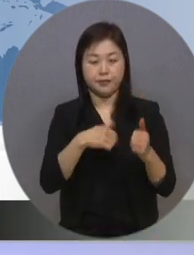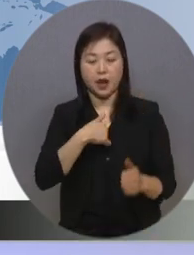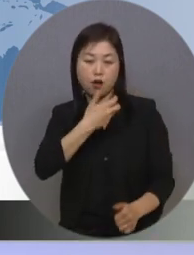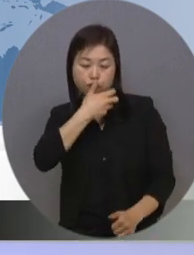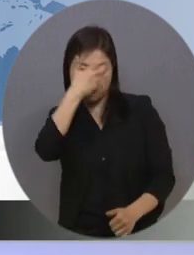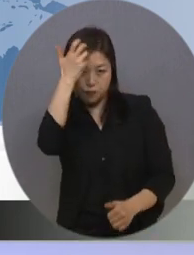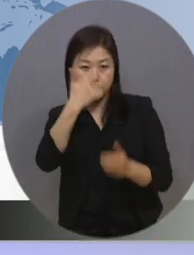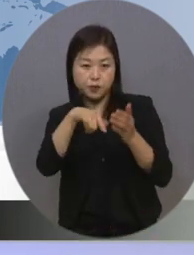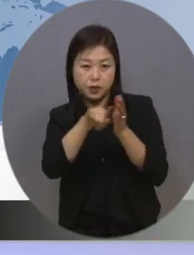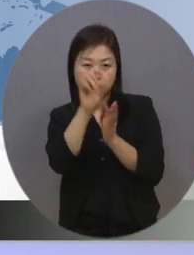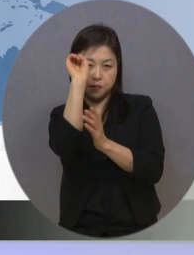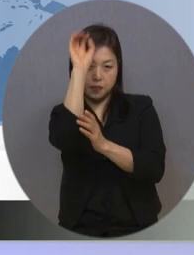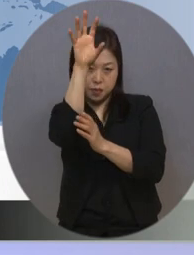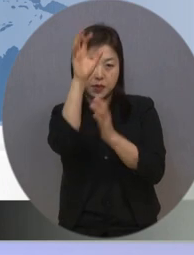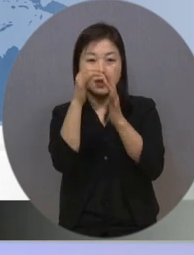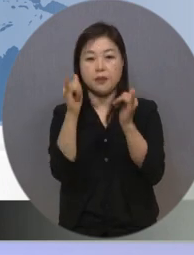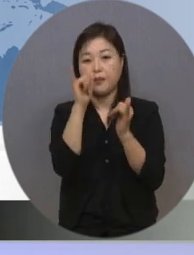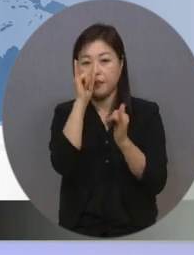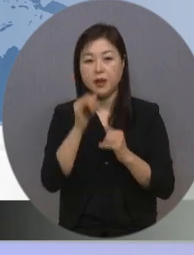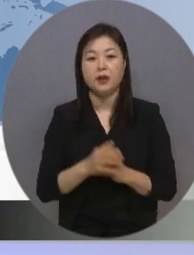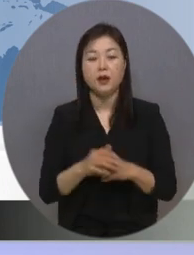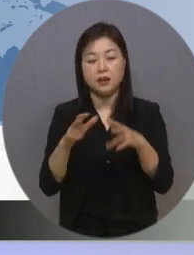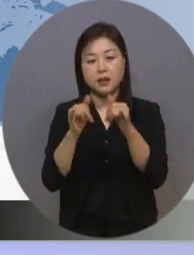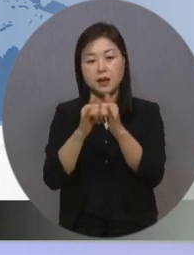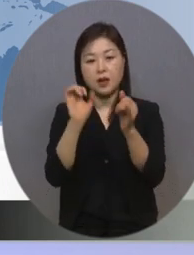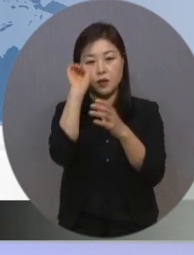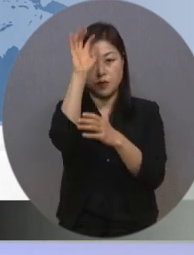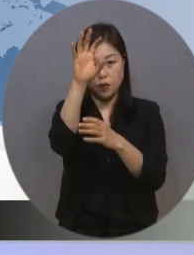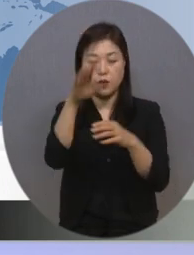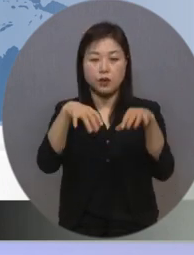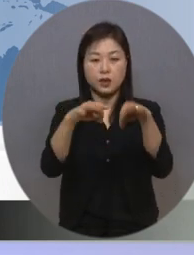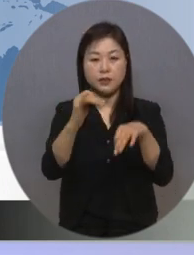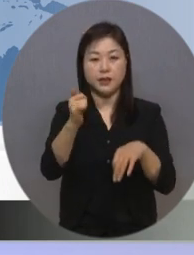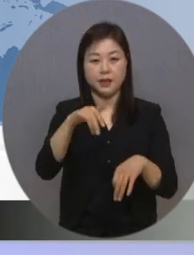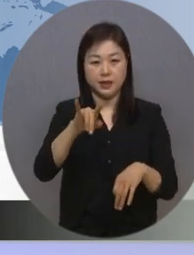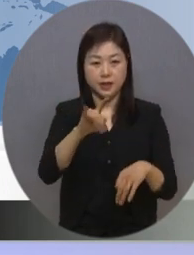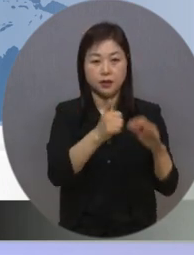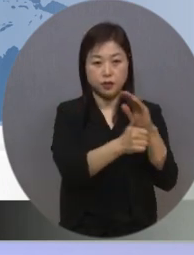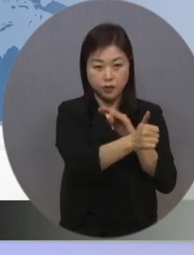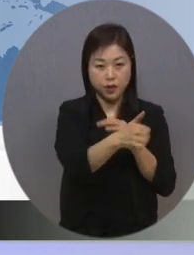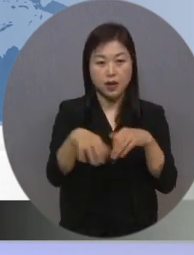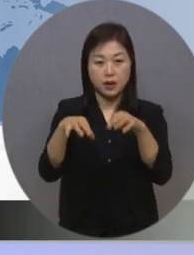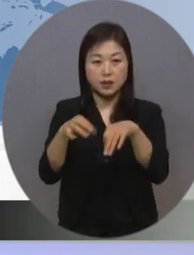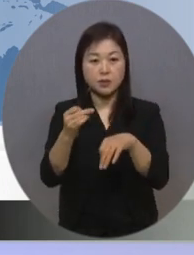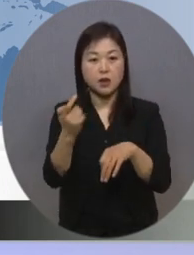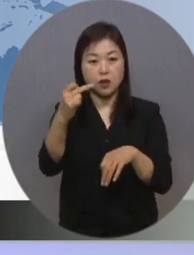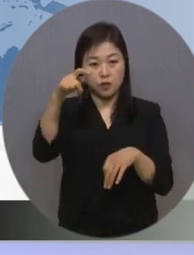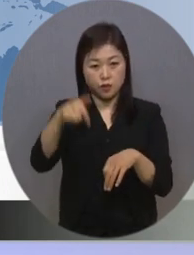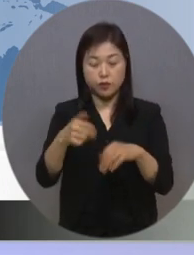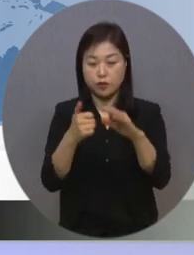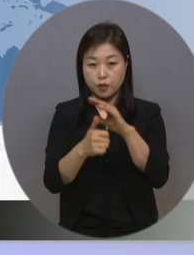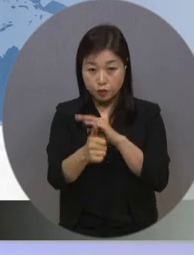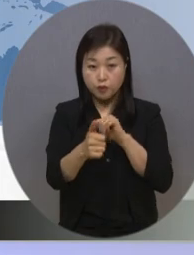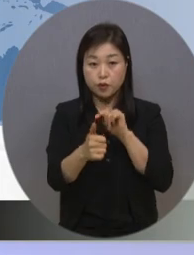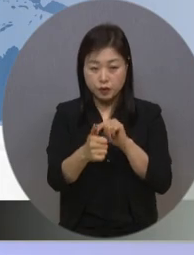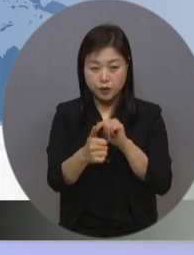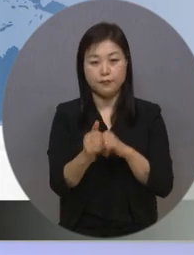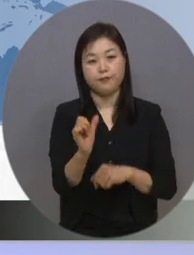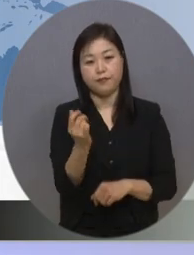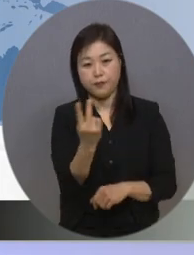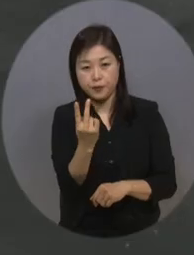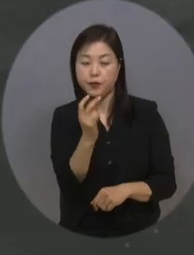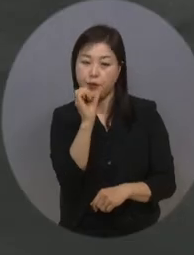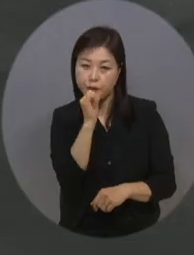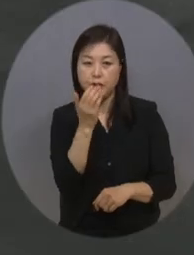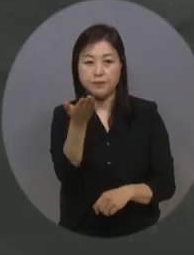슛을 던지는 이들이 있습니다. 장애인 농구 김인재 선수와 김현욱 선수를 복지TV가 만나봤습니다.